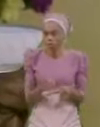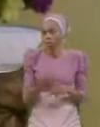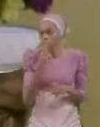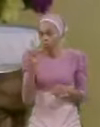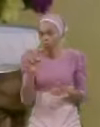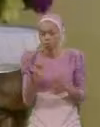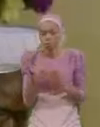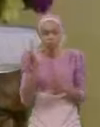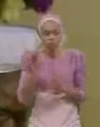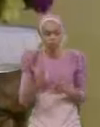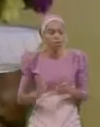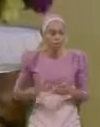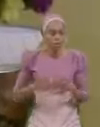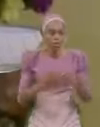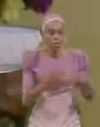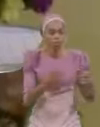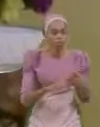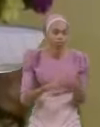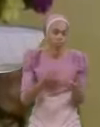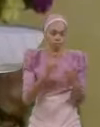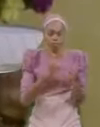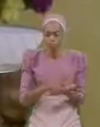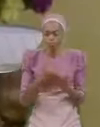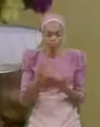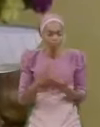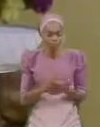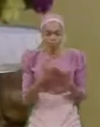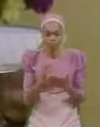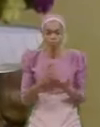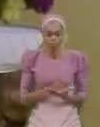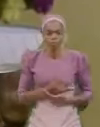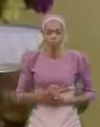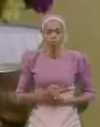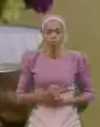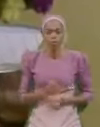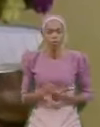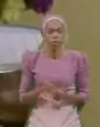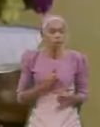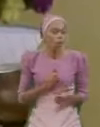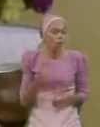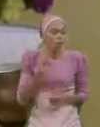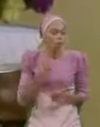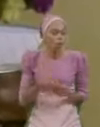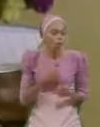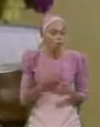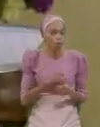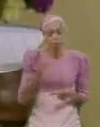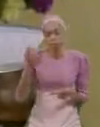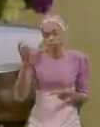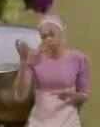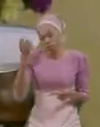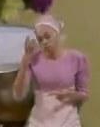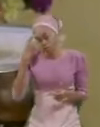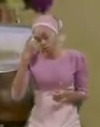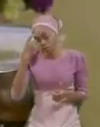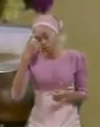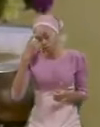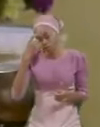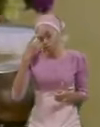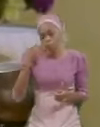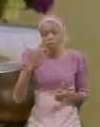pareilles nous devons éviter aussi de poser des questions pour tester la connaissance de celui qui est